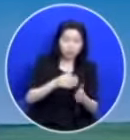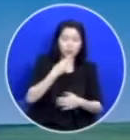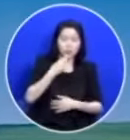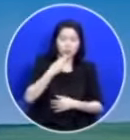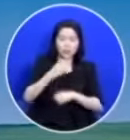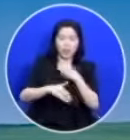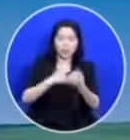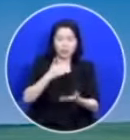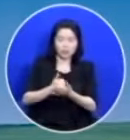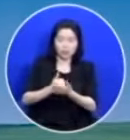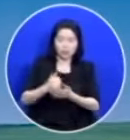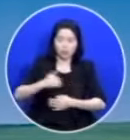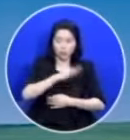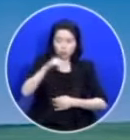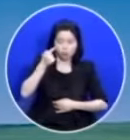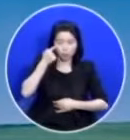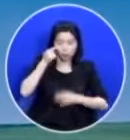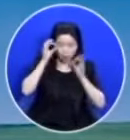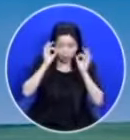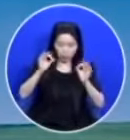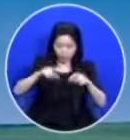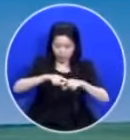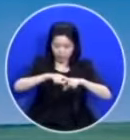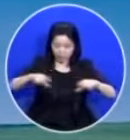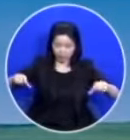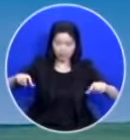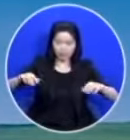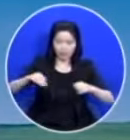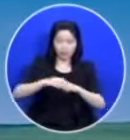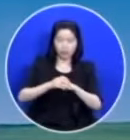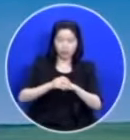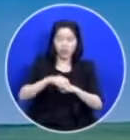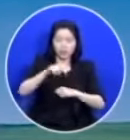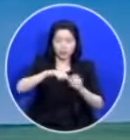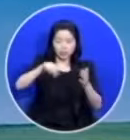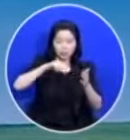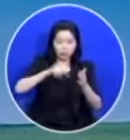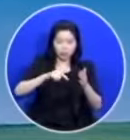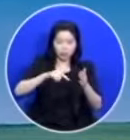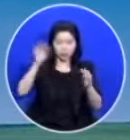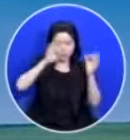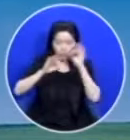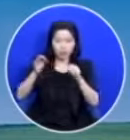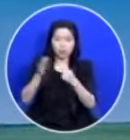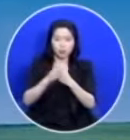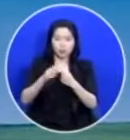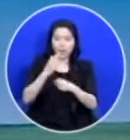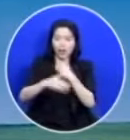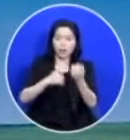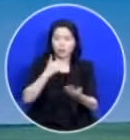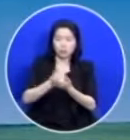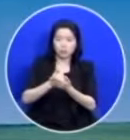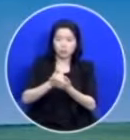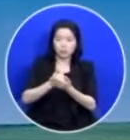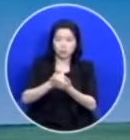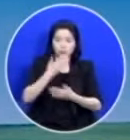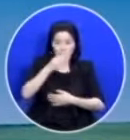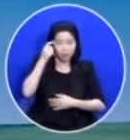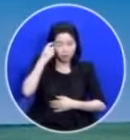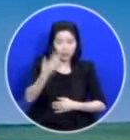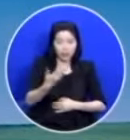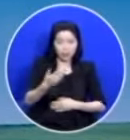우리 눈에 보이는 잣대로 그 속에서 찾으니 하나님이 찾아 지겠습니까 믿음의